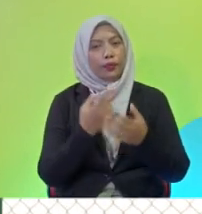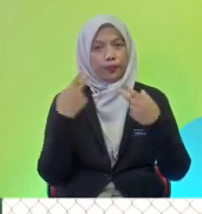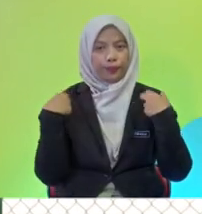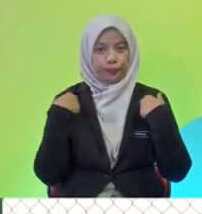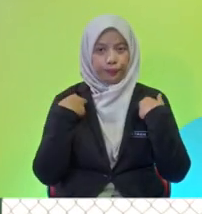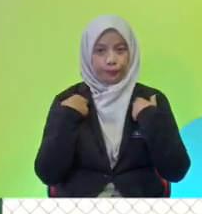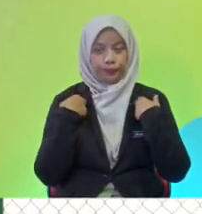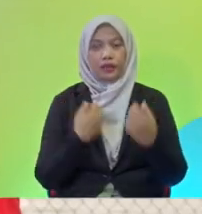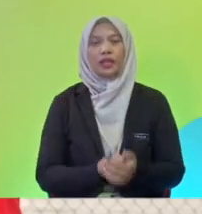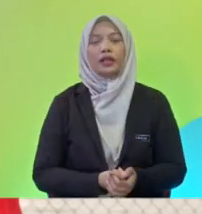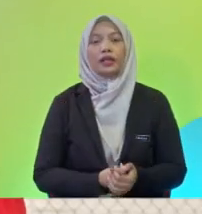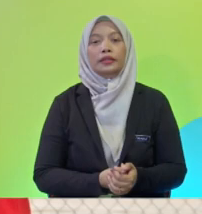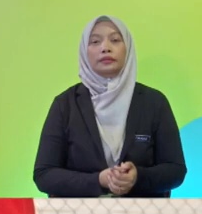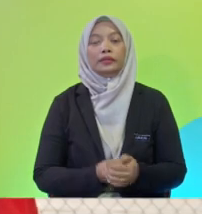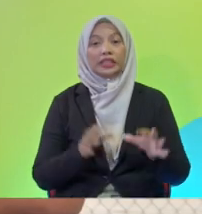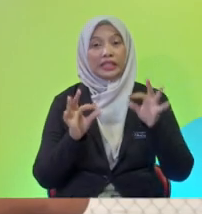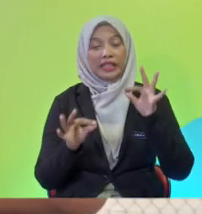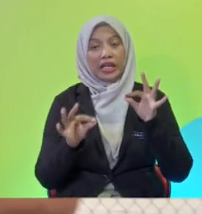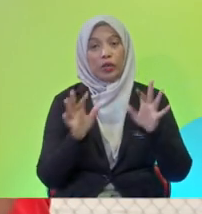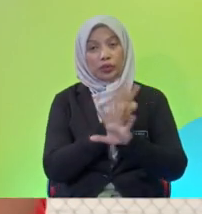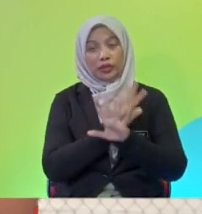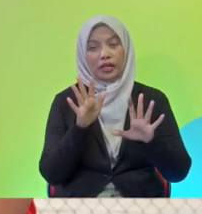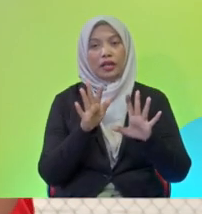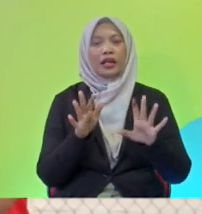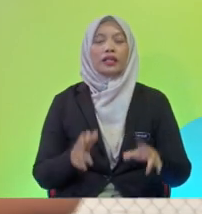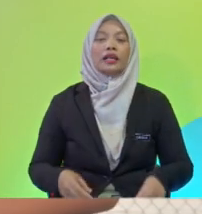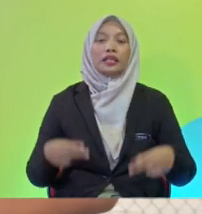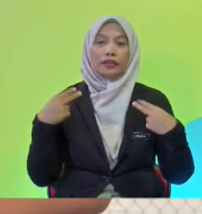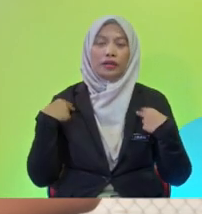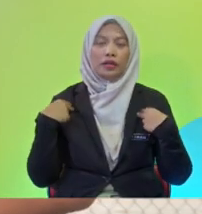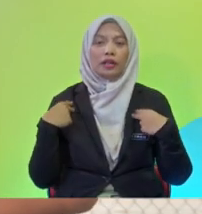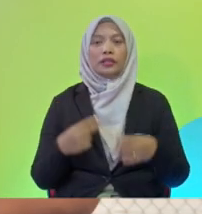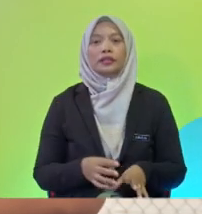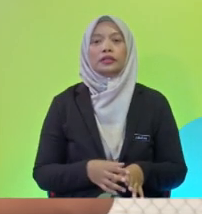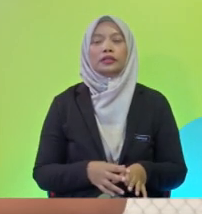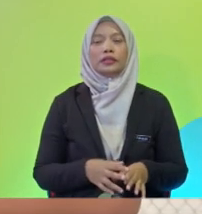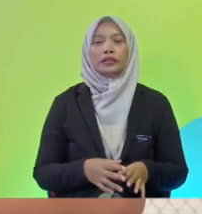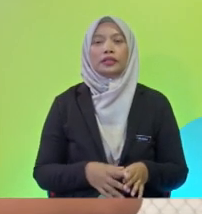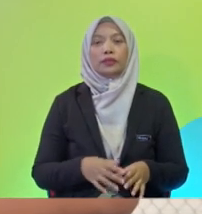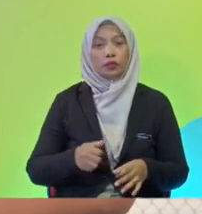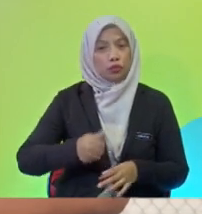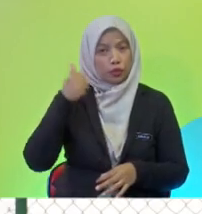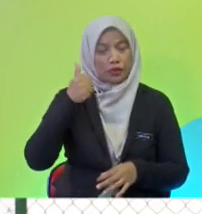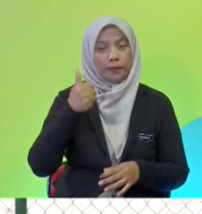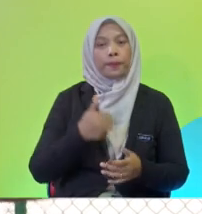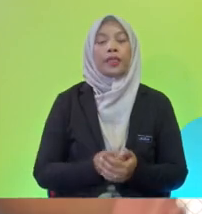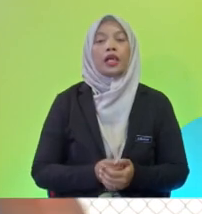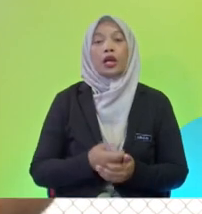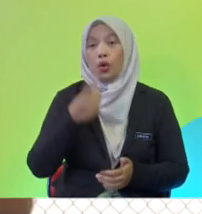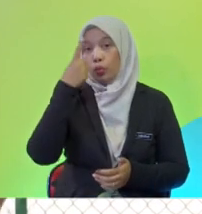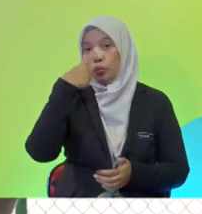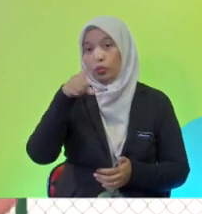Ya, betul, baru hidup. Kalau tak, dia tak hidup. Sebab kalau ambil terus baling senang, Aiman. Kita dah lama jadi juara. Maknanya cara